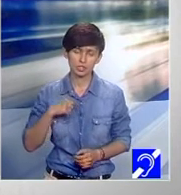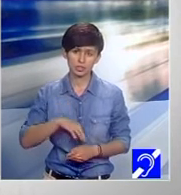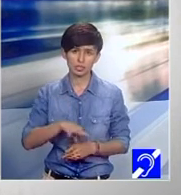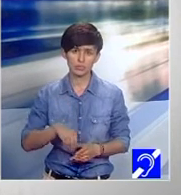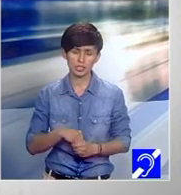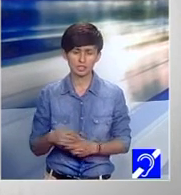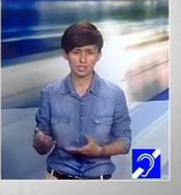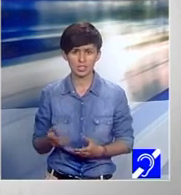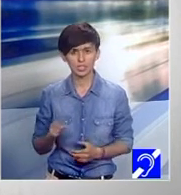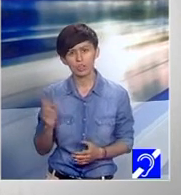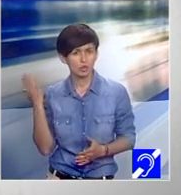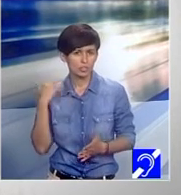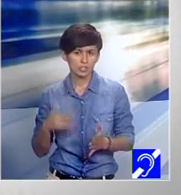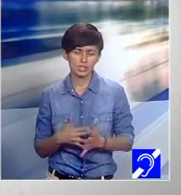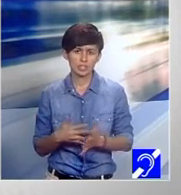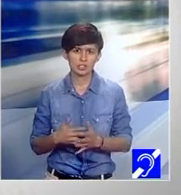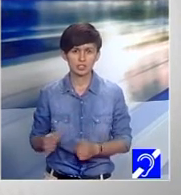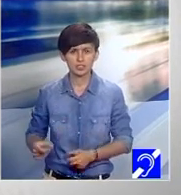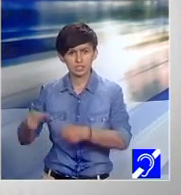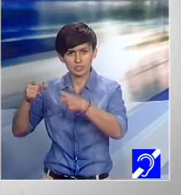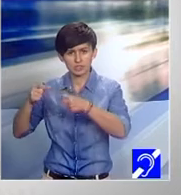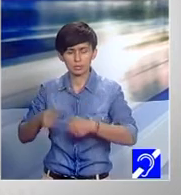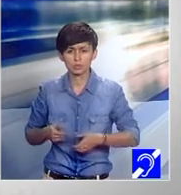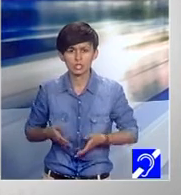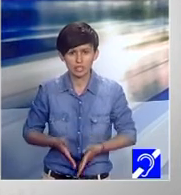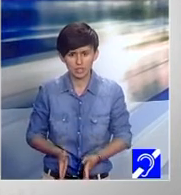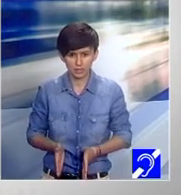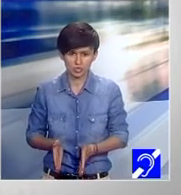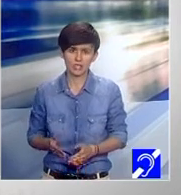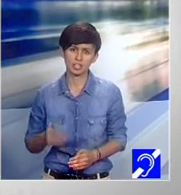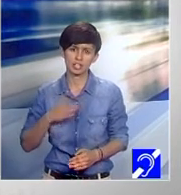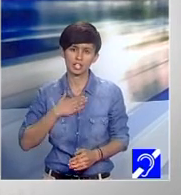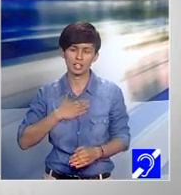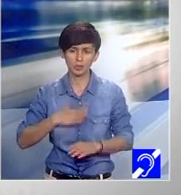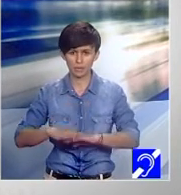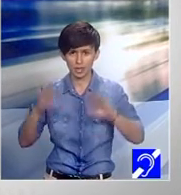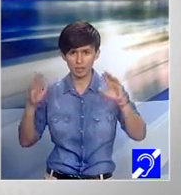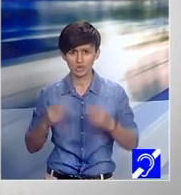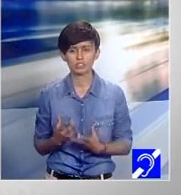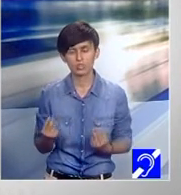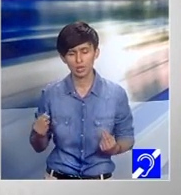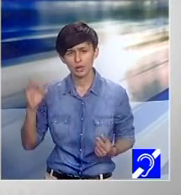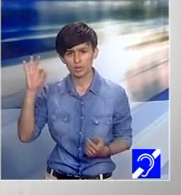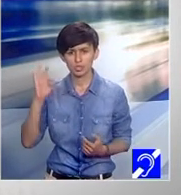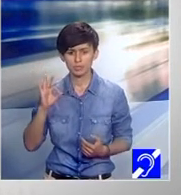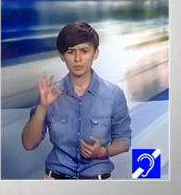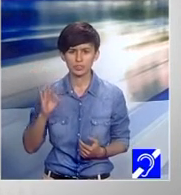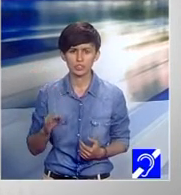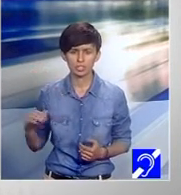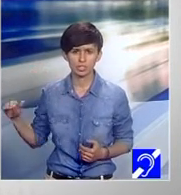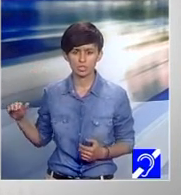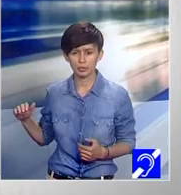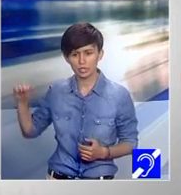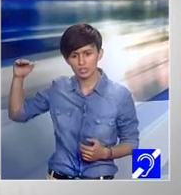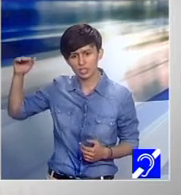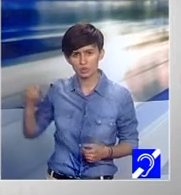Mare. Asociația noastră are reprezentativitate națională și să știți că un procent destul de mare din copiii și adulții